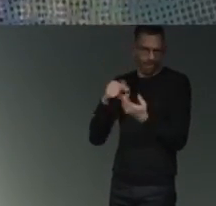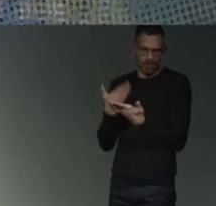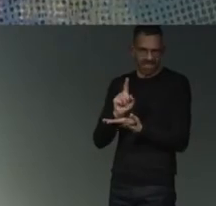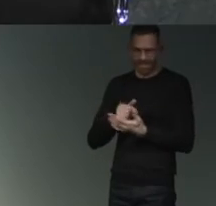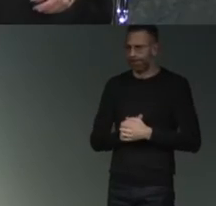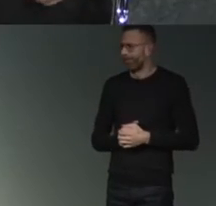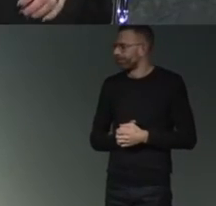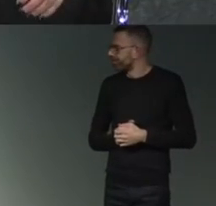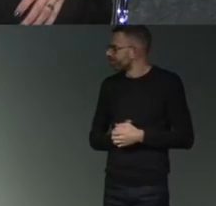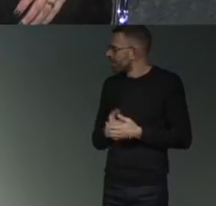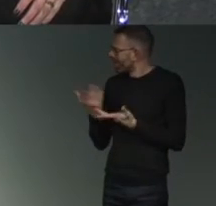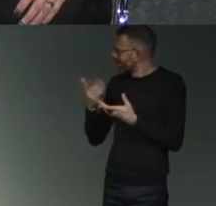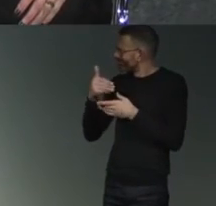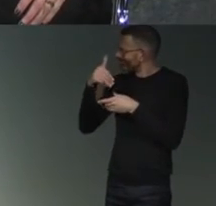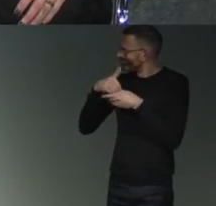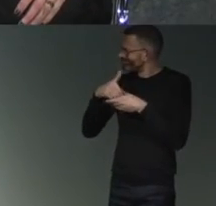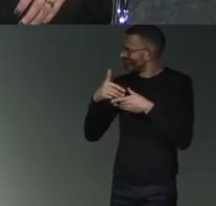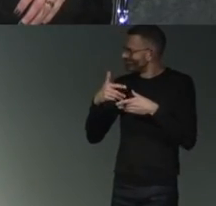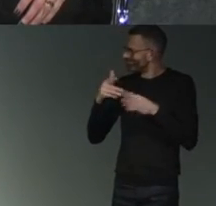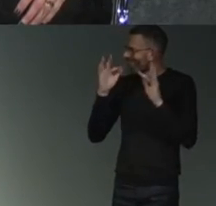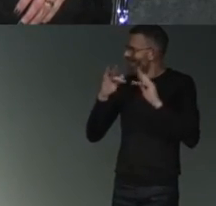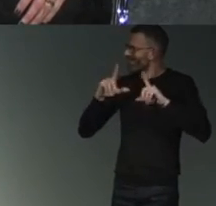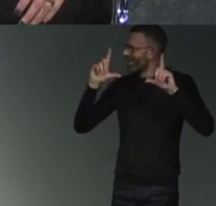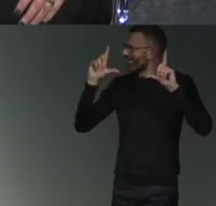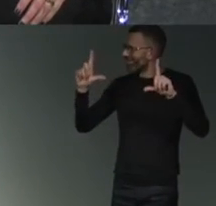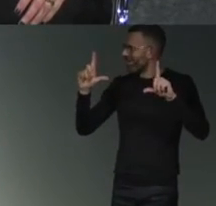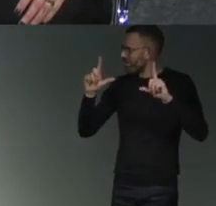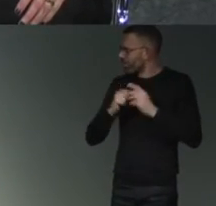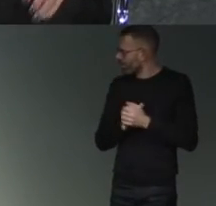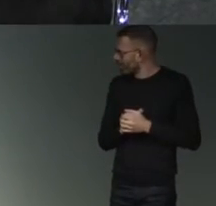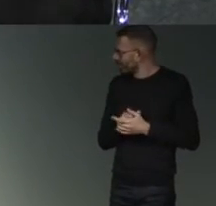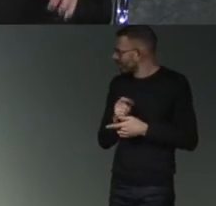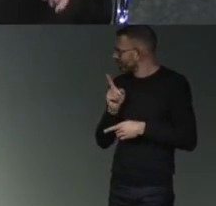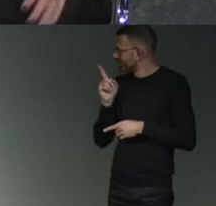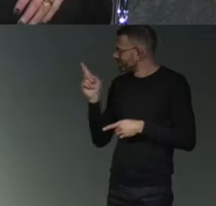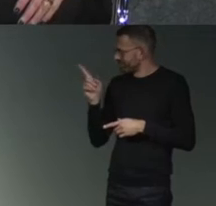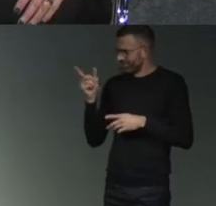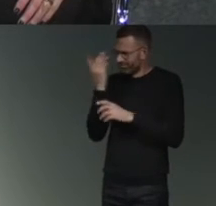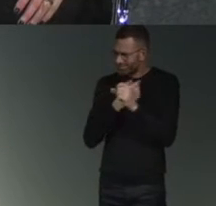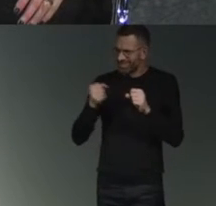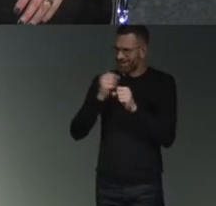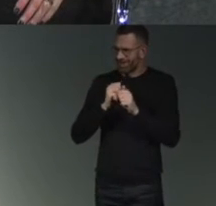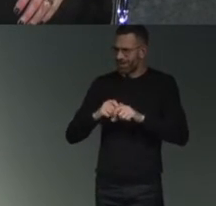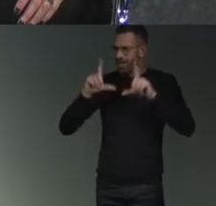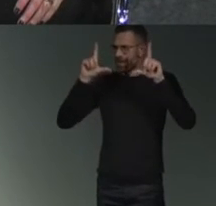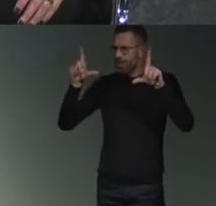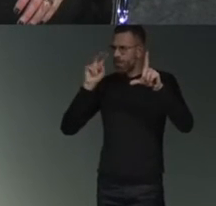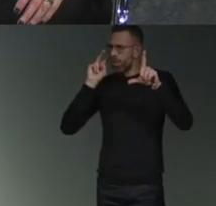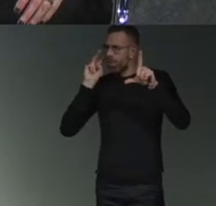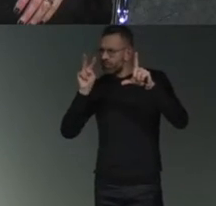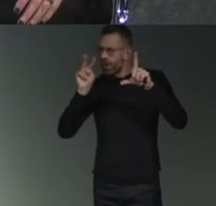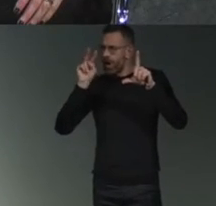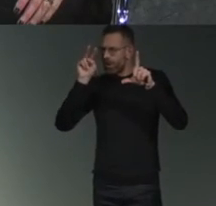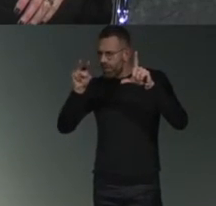livre. Alors, il est question d'un tableau. Parce que tu joues à créer des mises en abîme et qui a une espèce